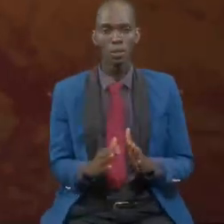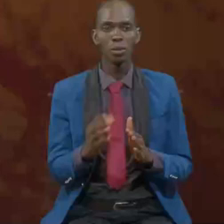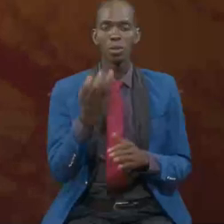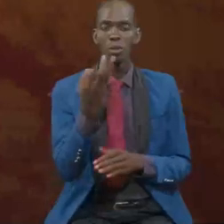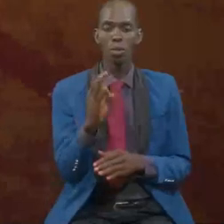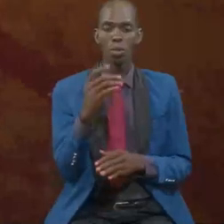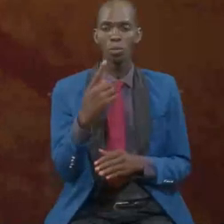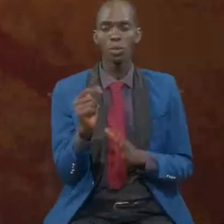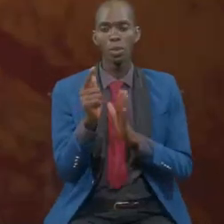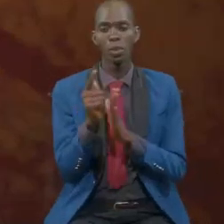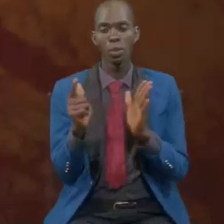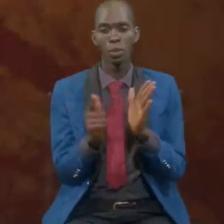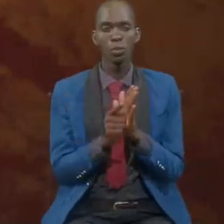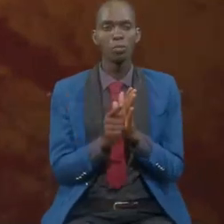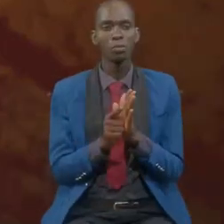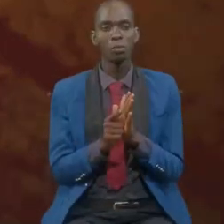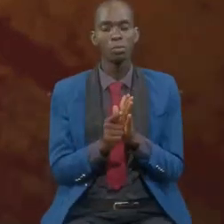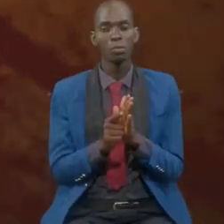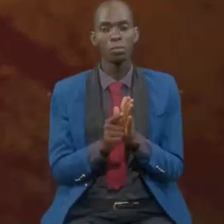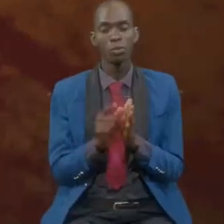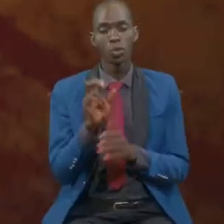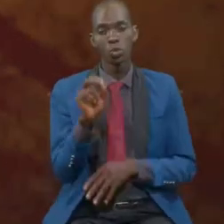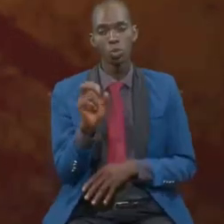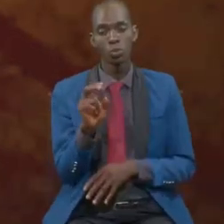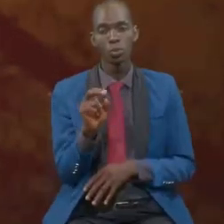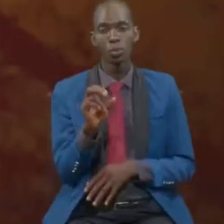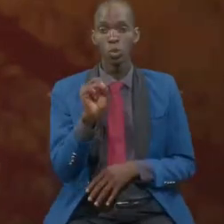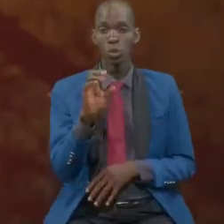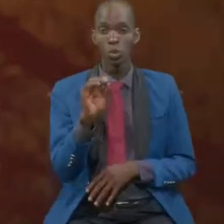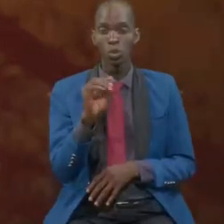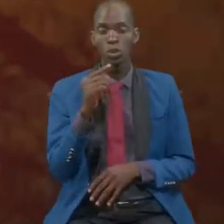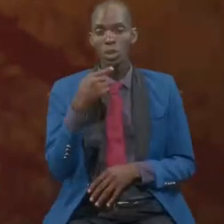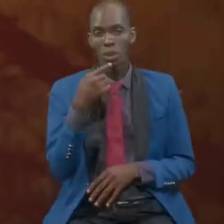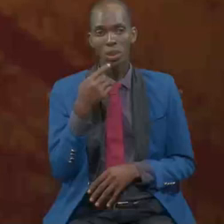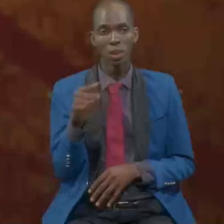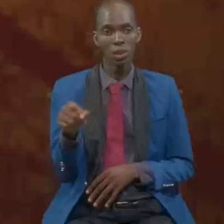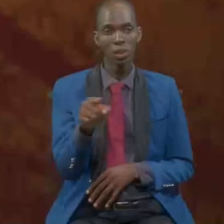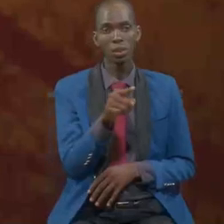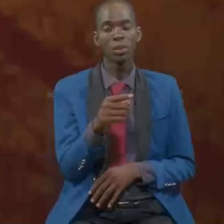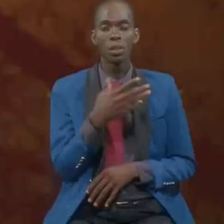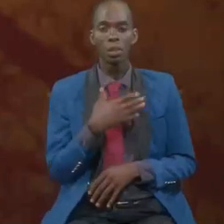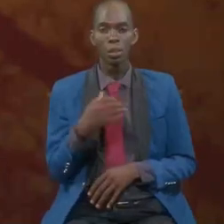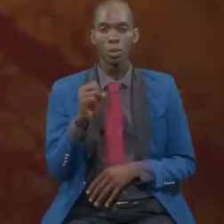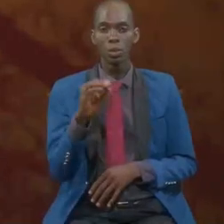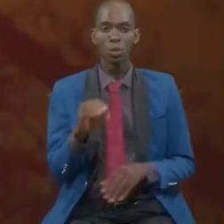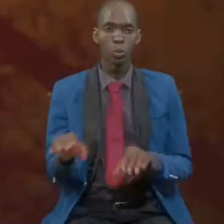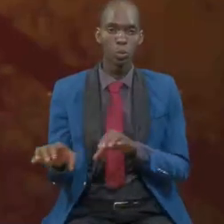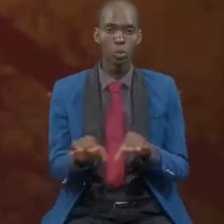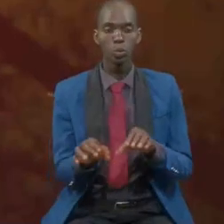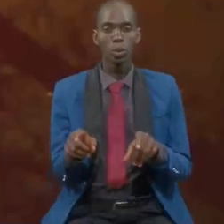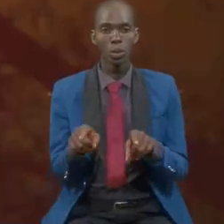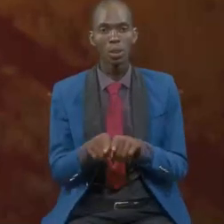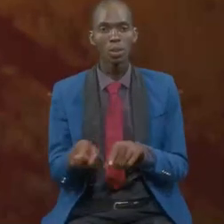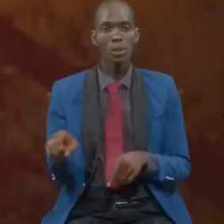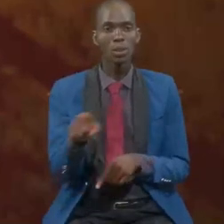mais que tu commets un meurtre, tu deviens transgresseur de la loi. 12. Parlez et